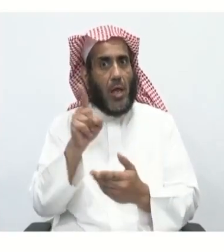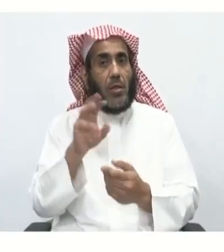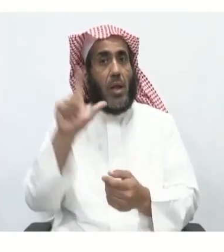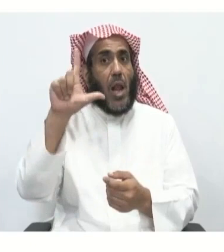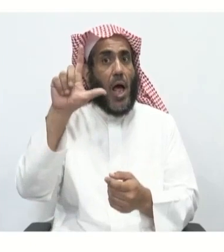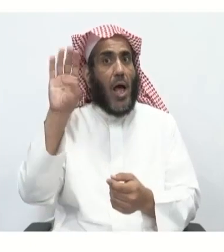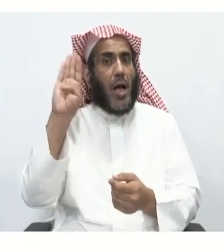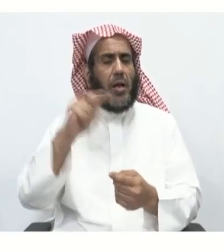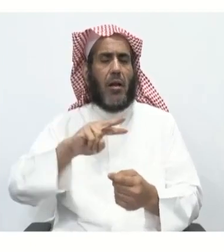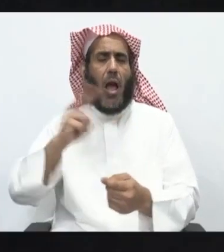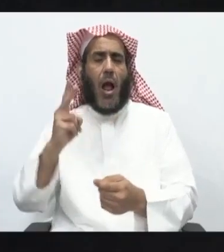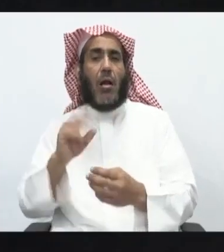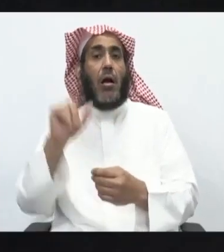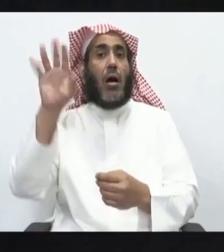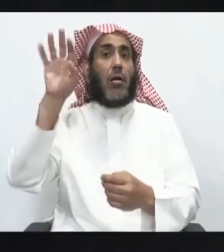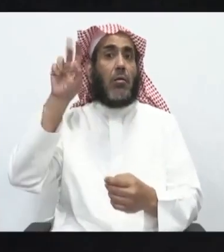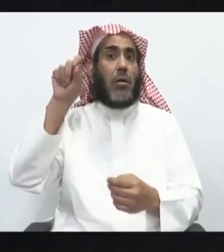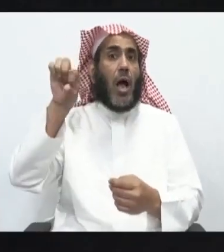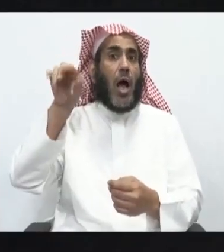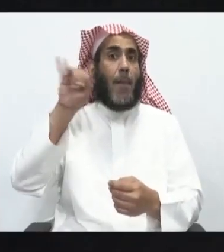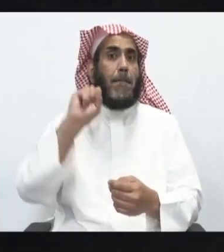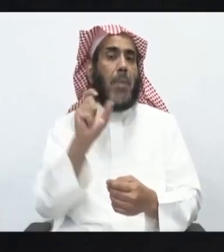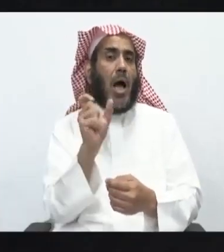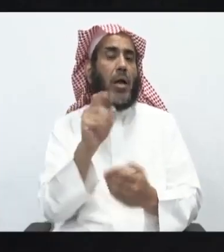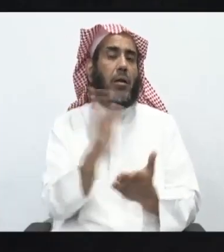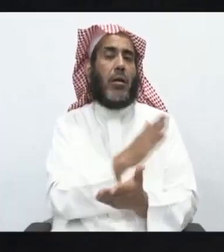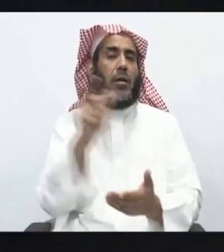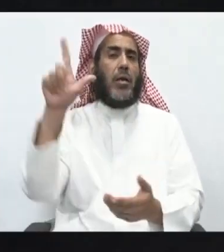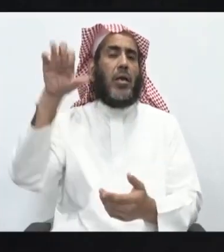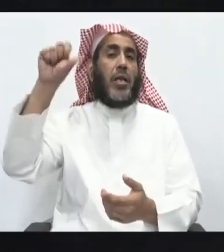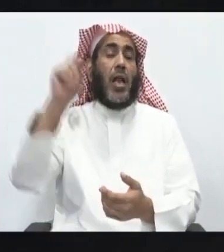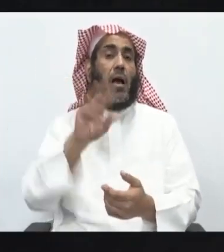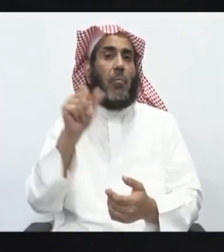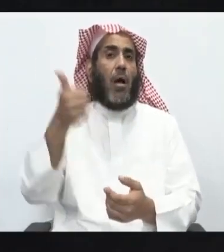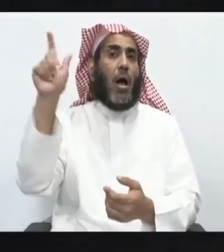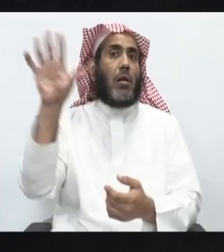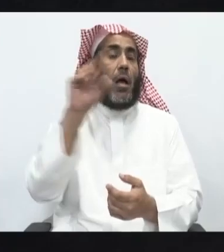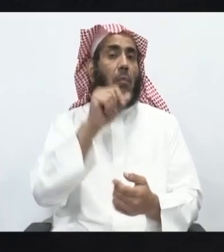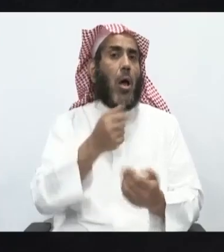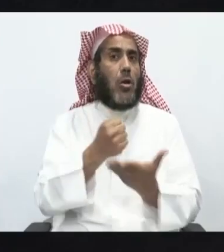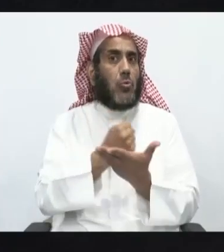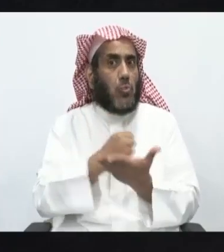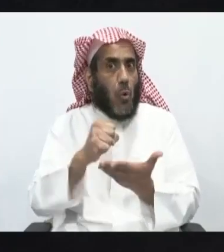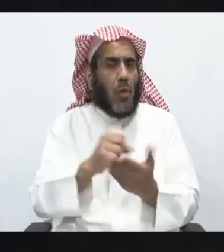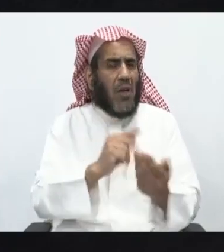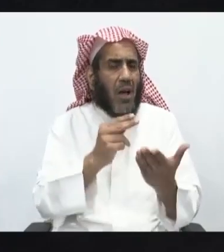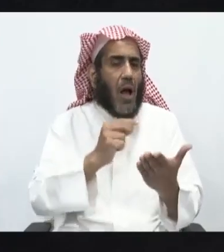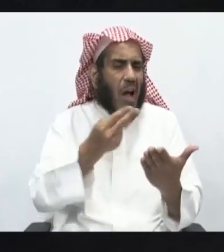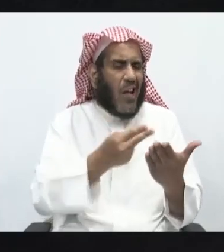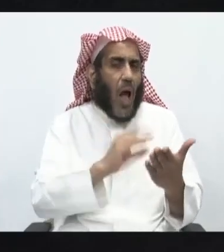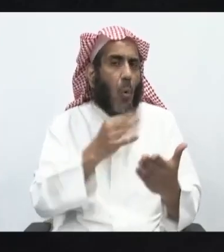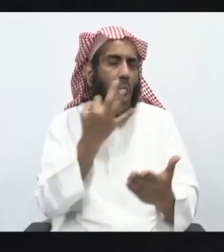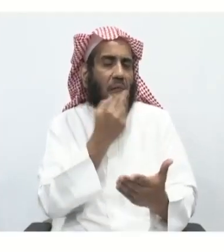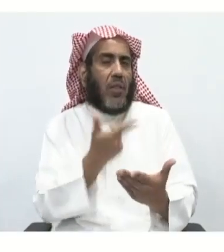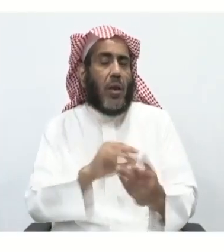لكن الرحمن بالنطق هنا اله الله هل تحذف خطا ولفظا ام خطا